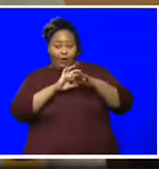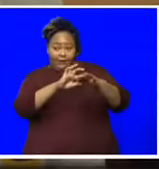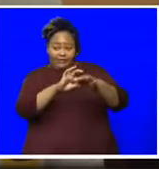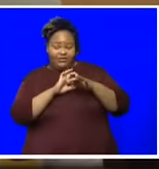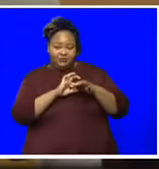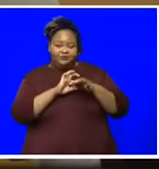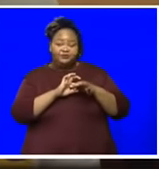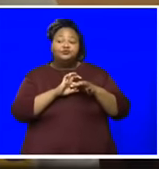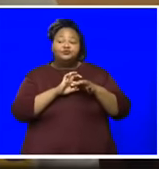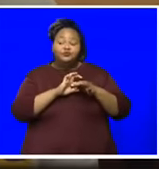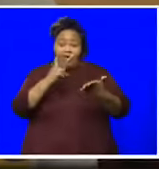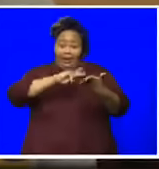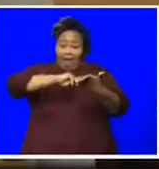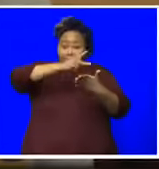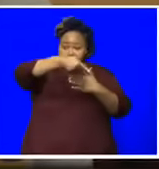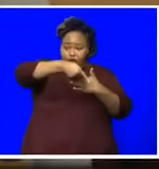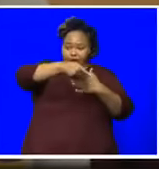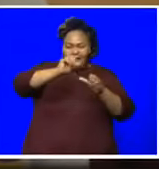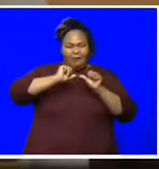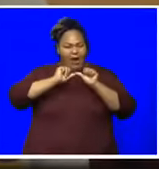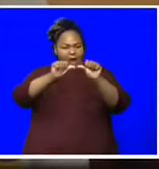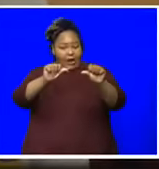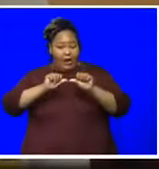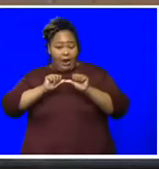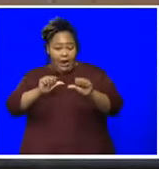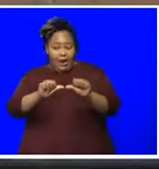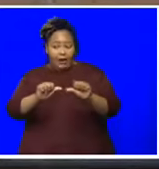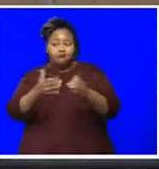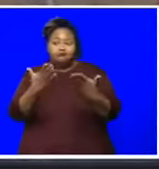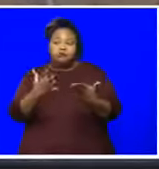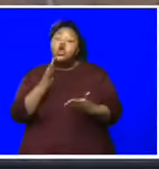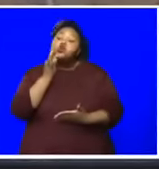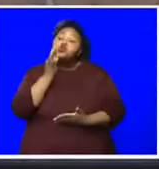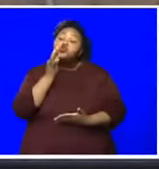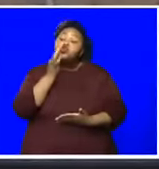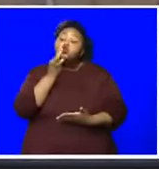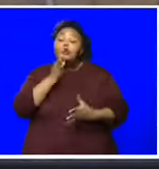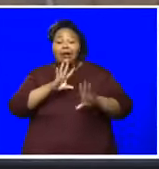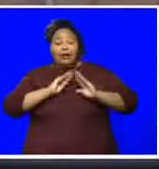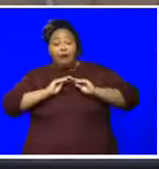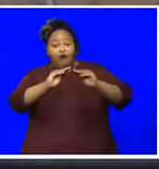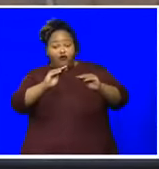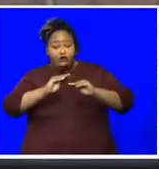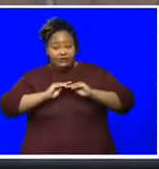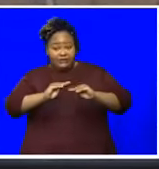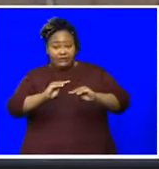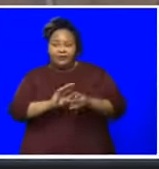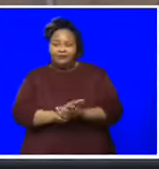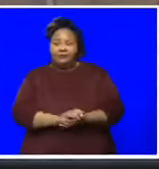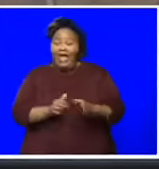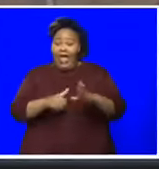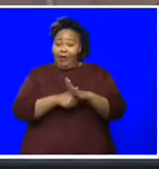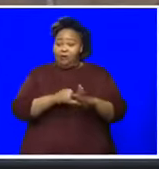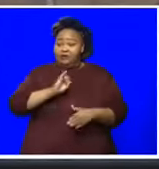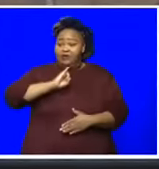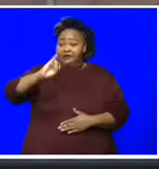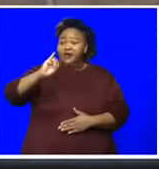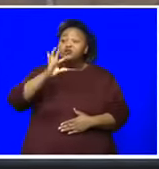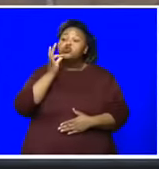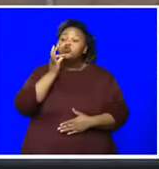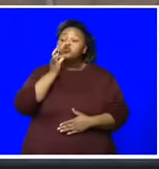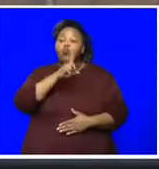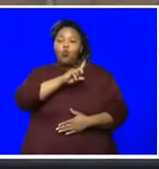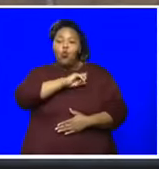la khona stawu khona kufundzisa bantfu labasha especially bantfu labasha vele because ngawu ngidawusho inhlitiyo ye